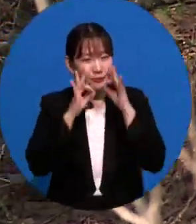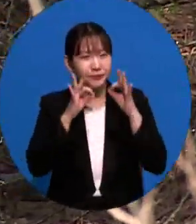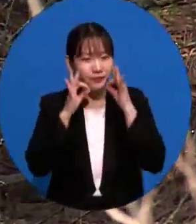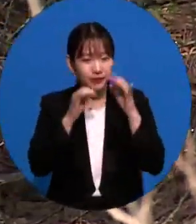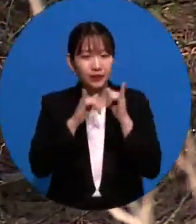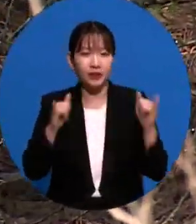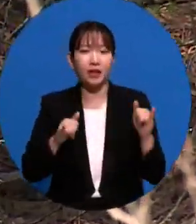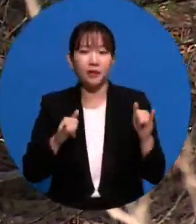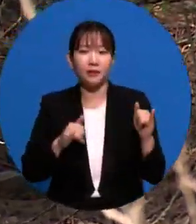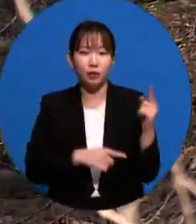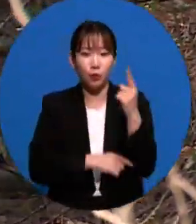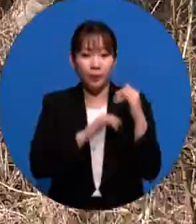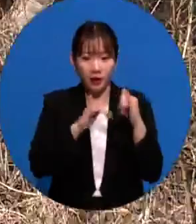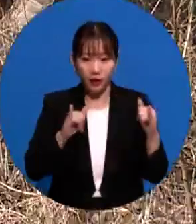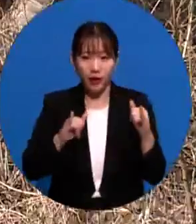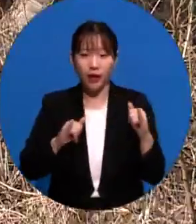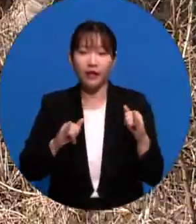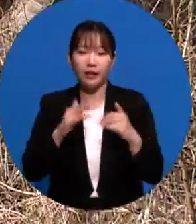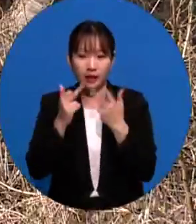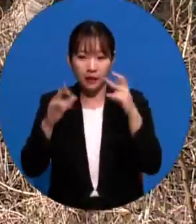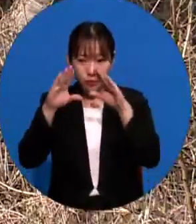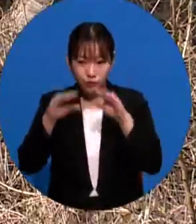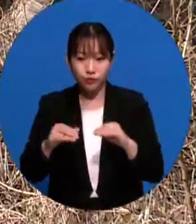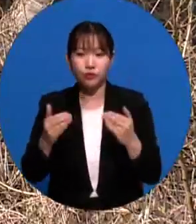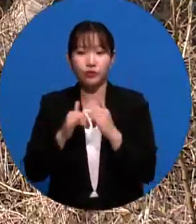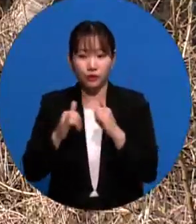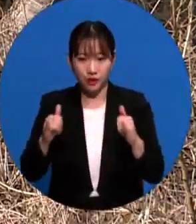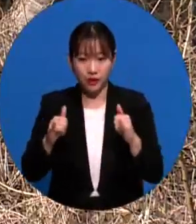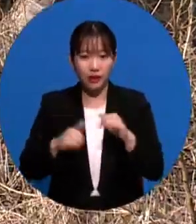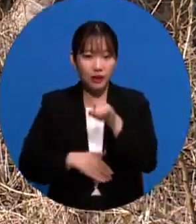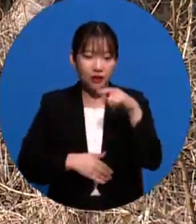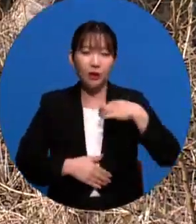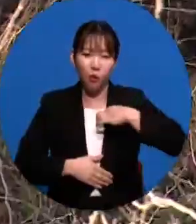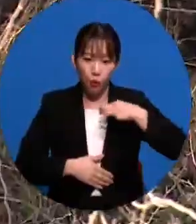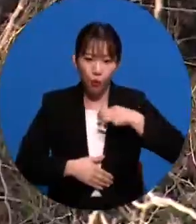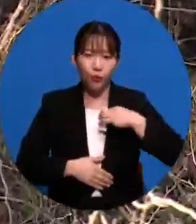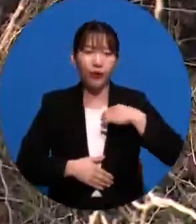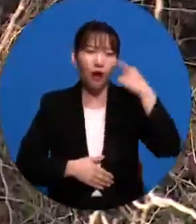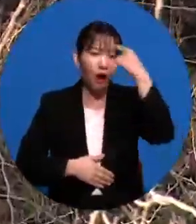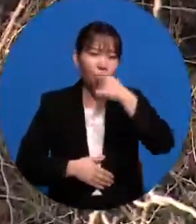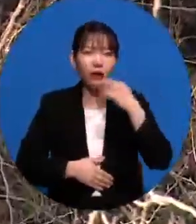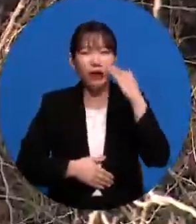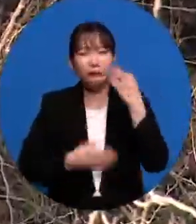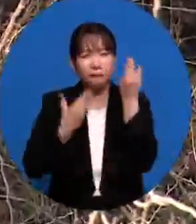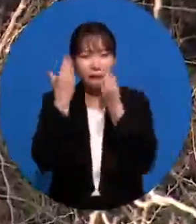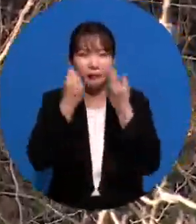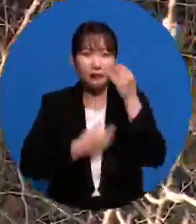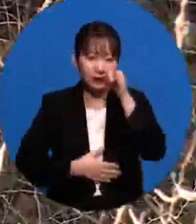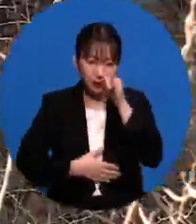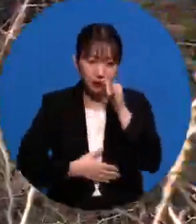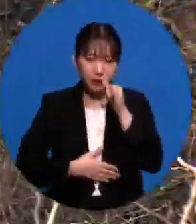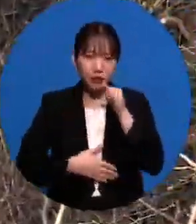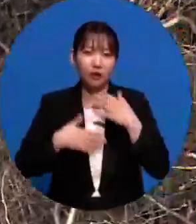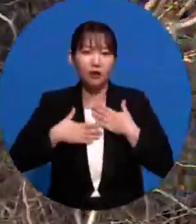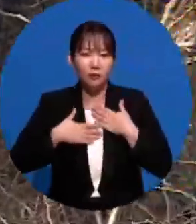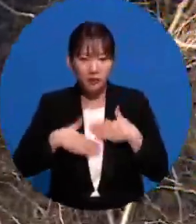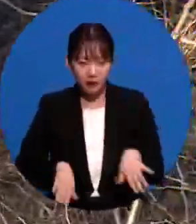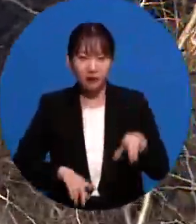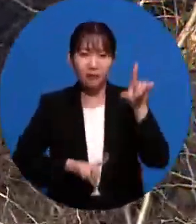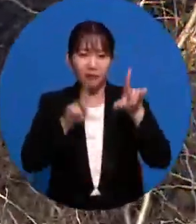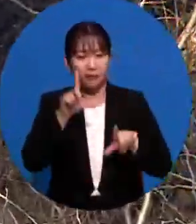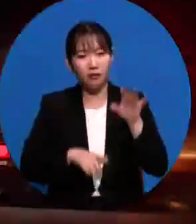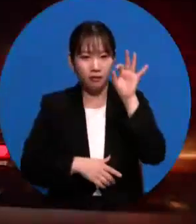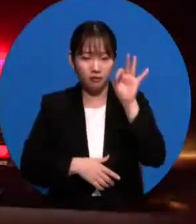요원들. 주민들의 안전을 위해 사투를 벌였던 그들의 현장복과 얼굴은 검게 그을려 있고 지친 기색이